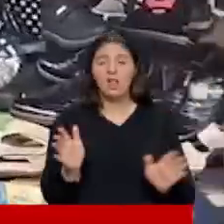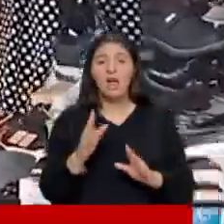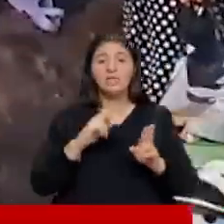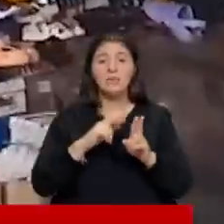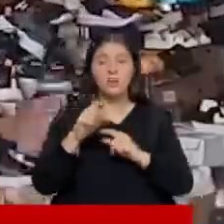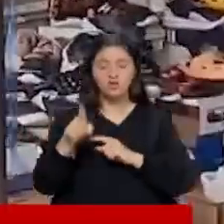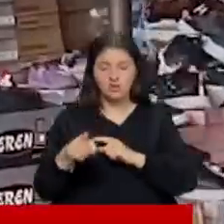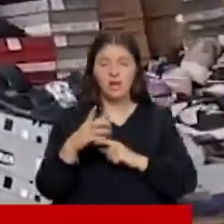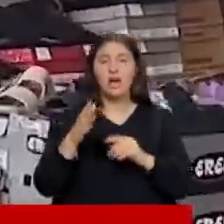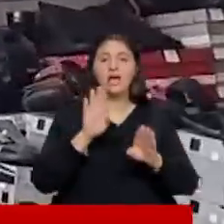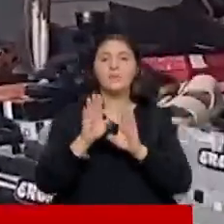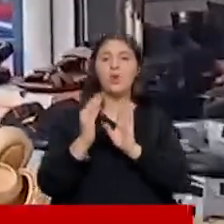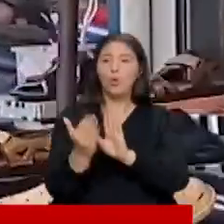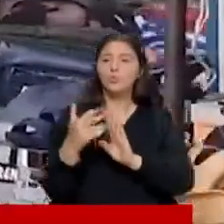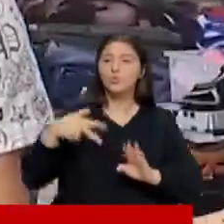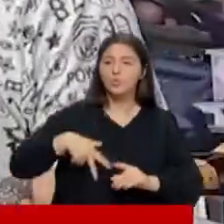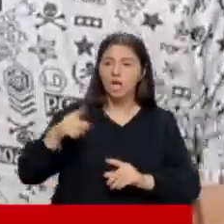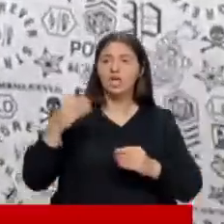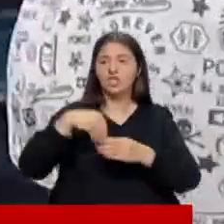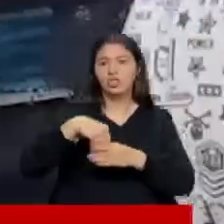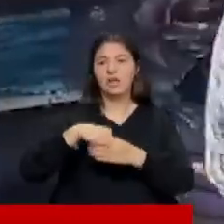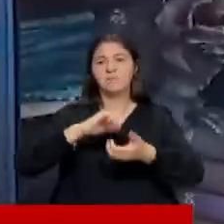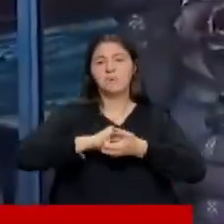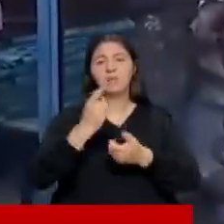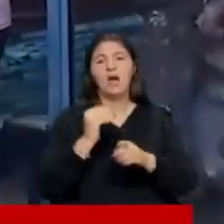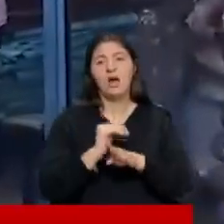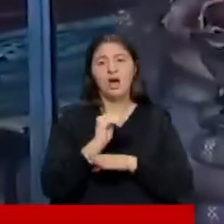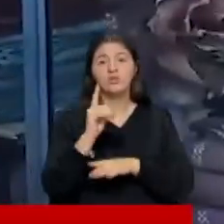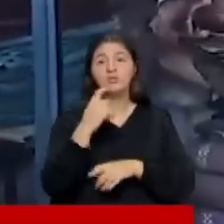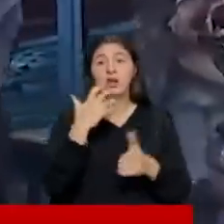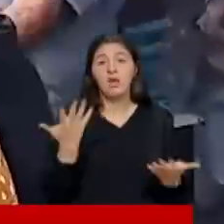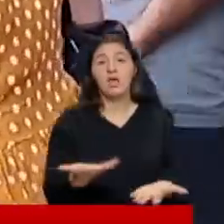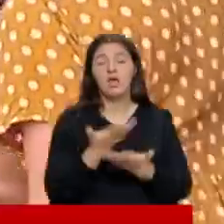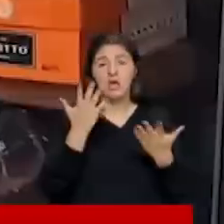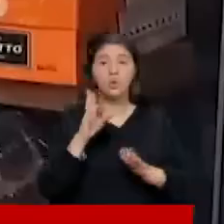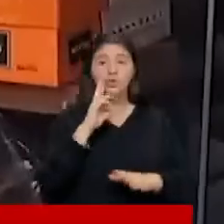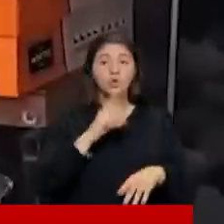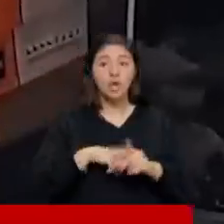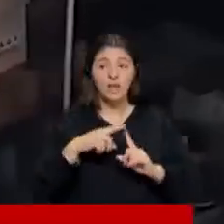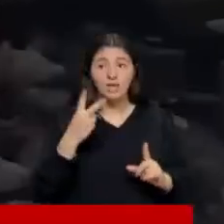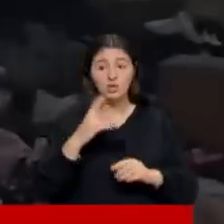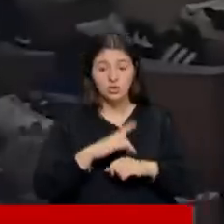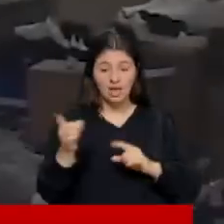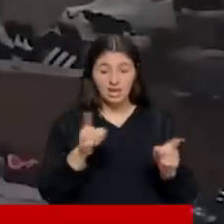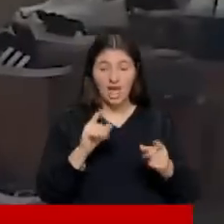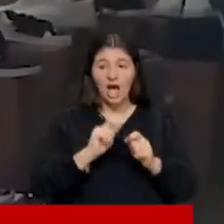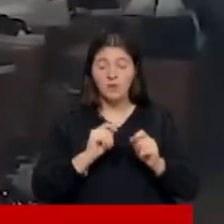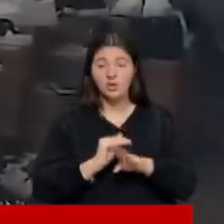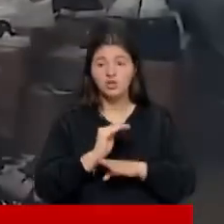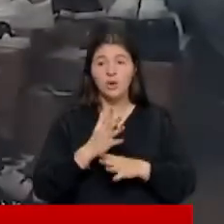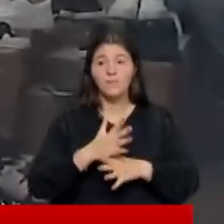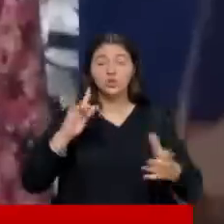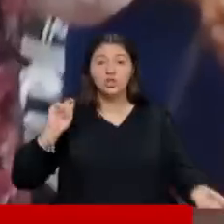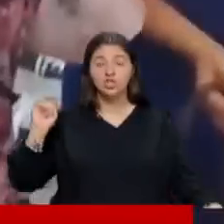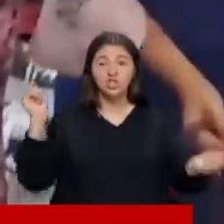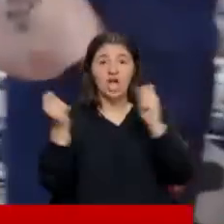kemalpaşalılar Kapı komşusu gürcülerle iç içe elele bir hayat sürüyor yıllardır son dönemde iki ülkenin ekonomisinde yaşanan